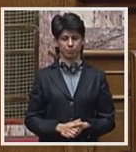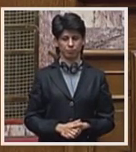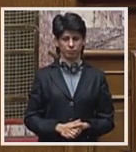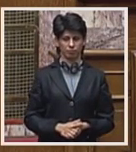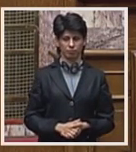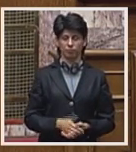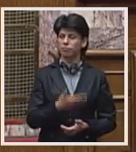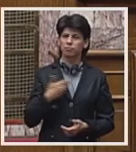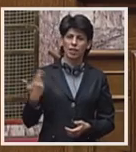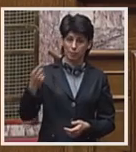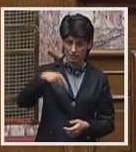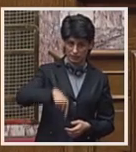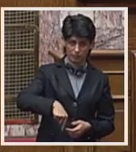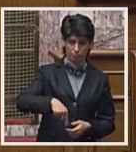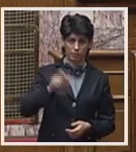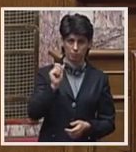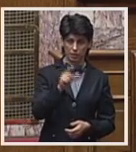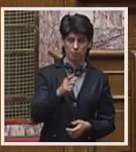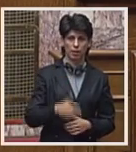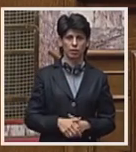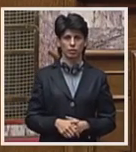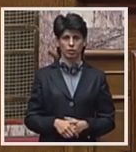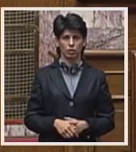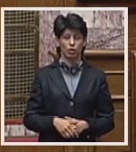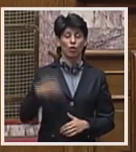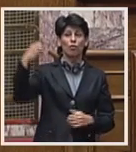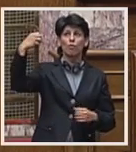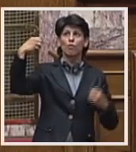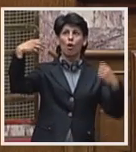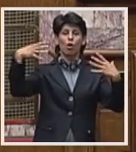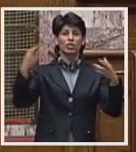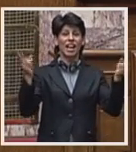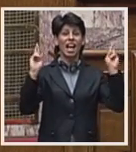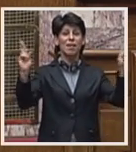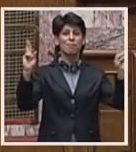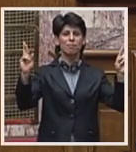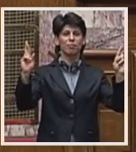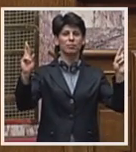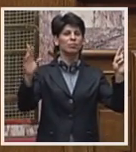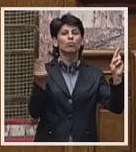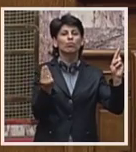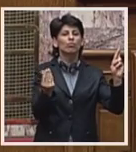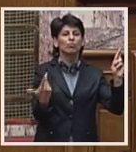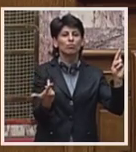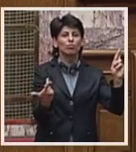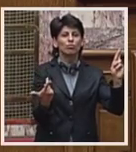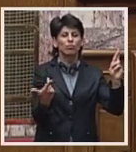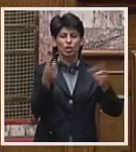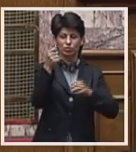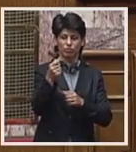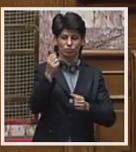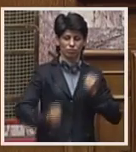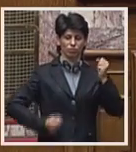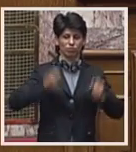Είναι για μας σήμερα το μήνυμα το φως της ελπίδας που έλαμψε με την αφή της φλόγας. Μαζί